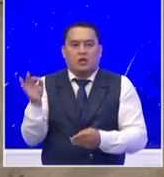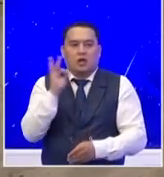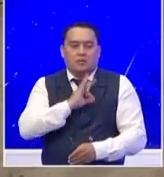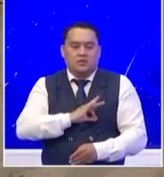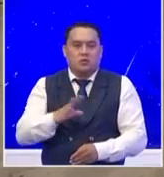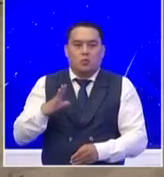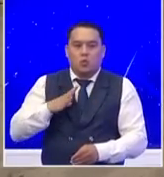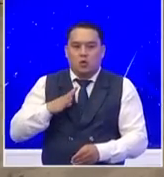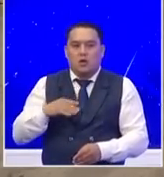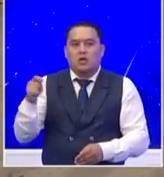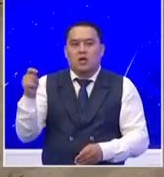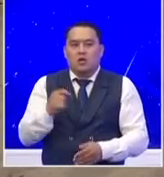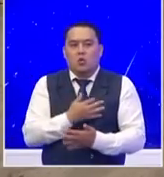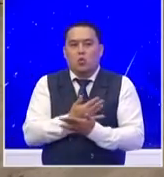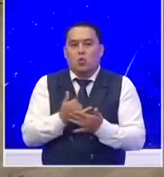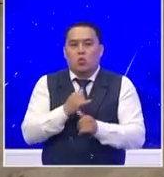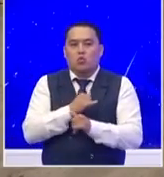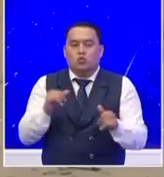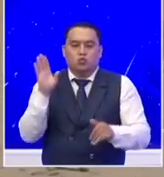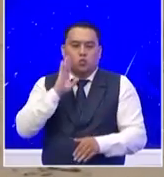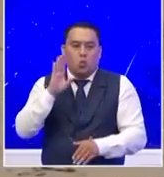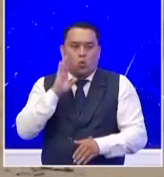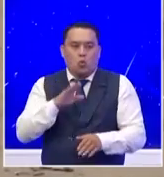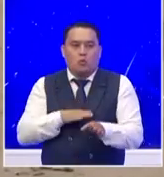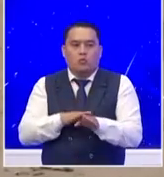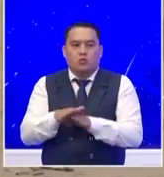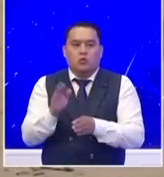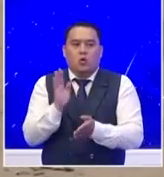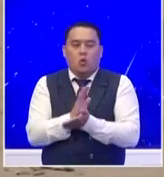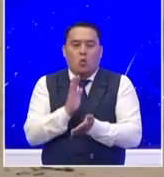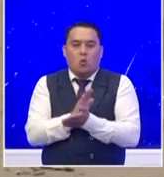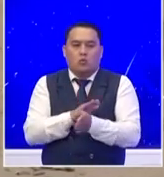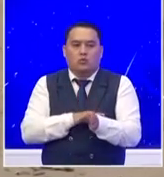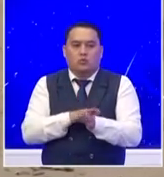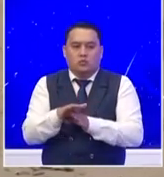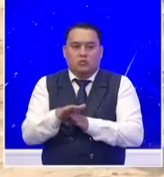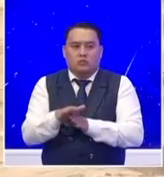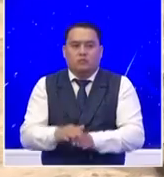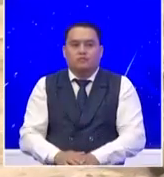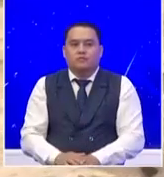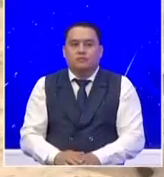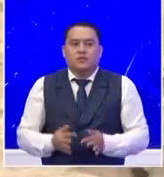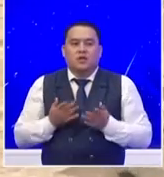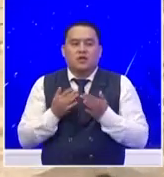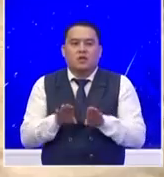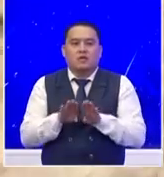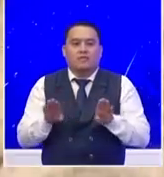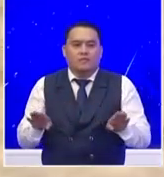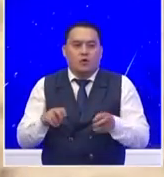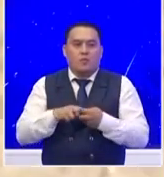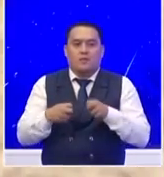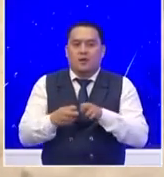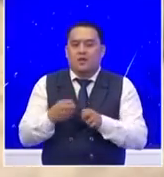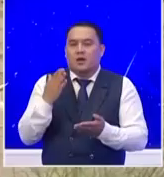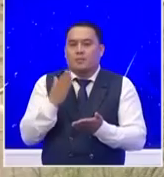түскен. Келушілердің көптігіне қарай су айдыны маңайы да қоқыс қалдыққа толары анық. Санитарлық талап қатарында бұл мәселе де